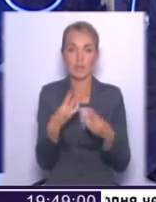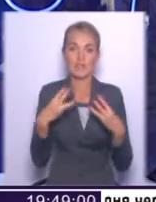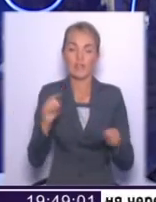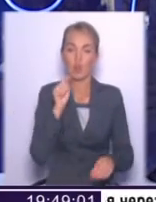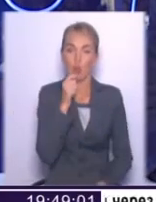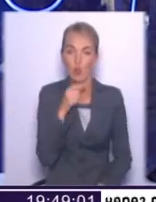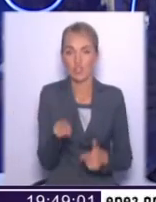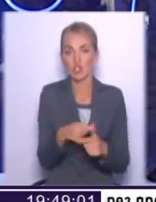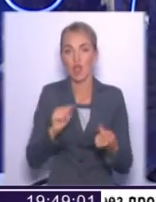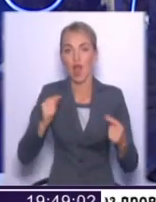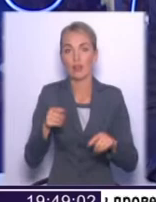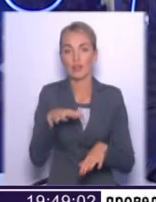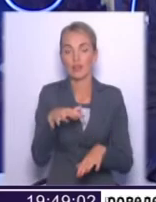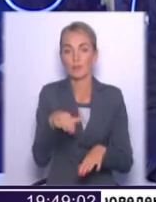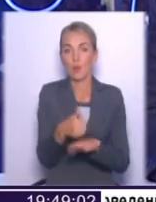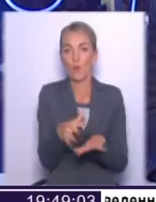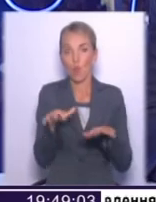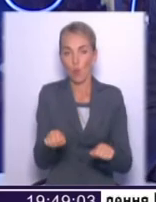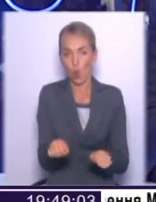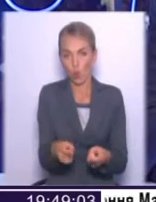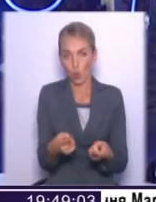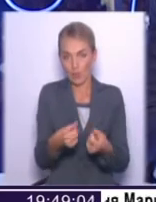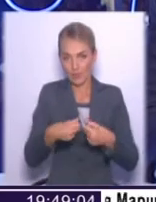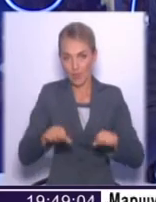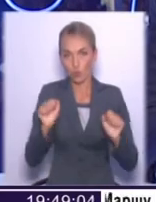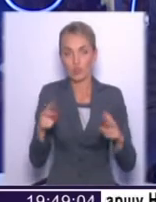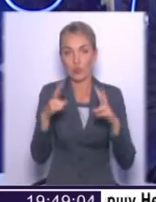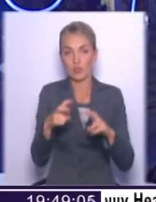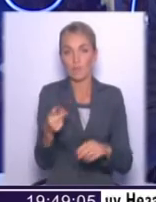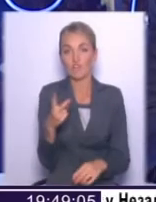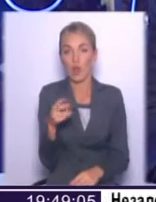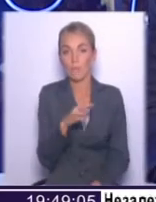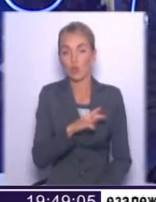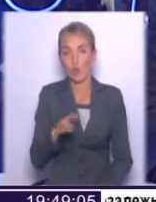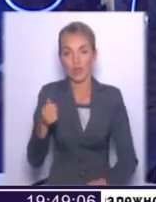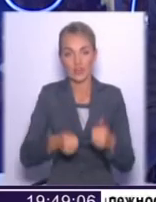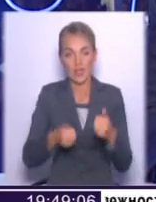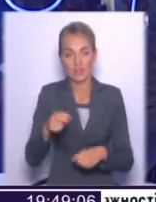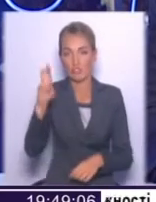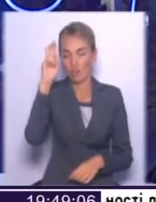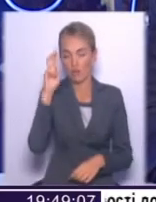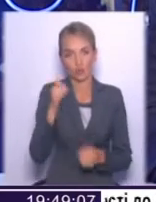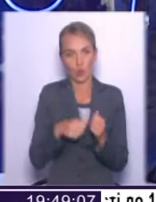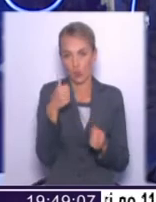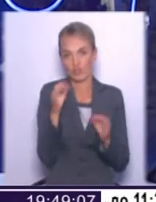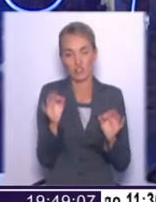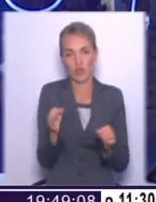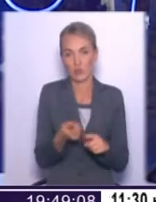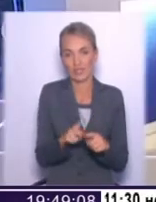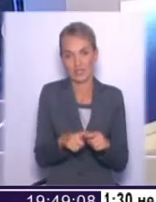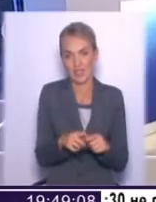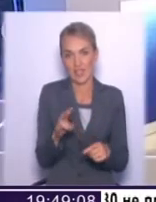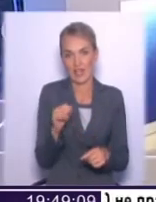економіки, чи то Антимонопольного комітету зможуть промоніторити 1,5 мільйона тендерів в державі щороку, ну, звичайно, це дещо